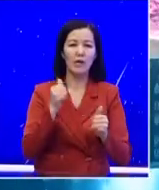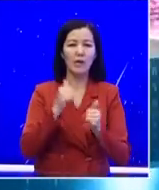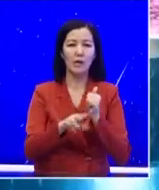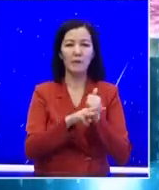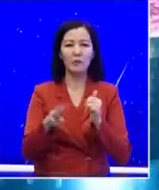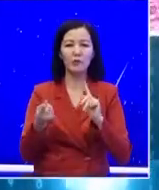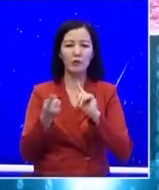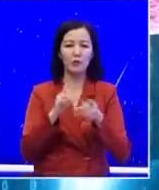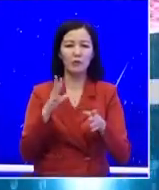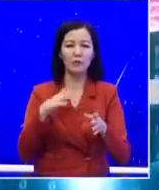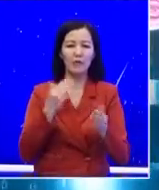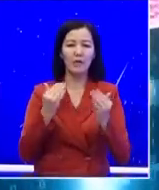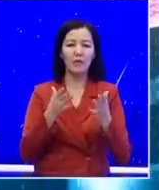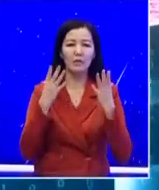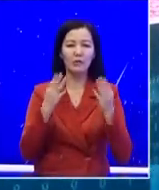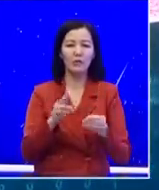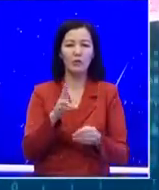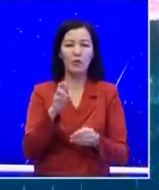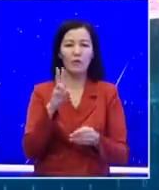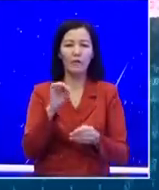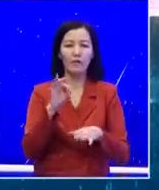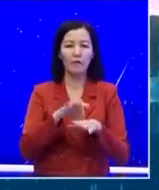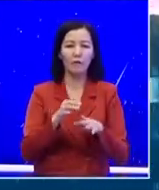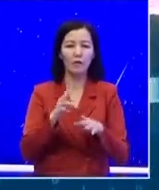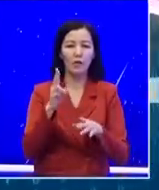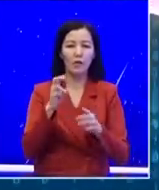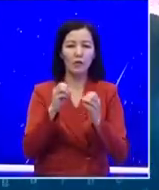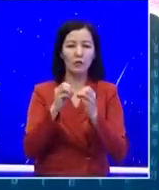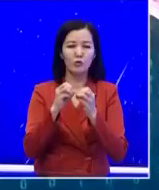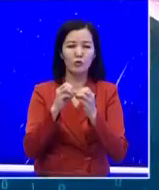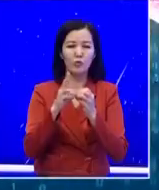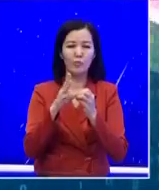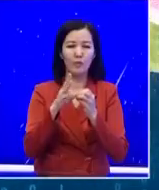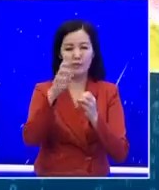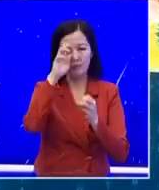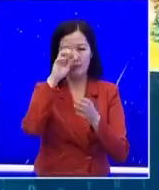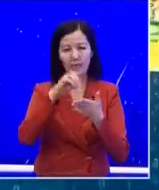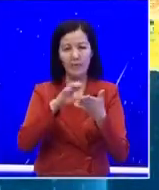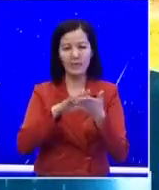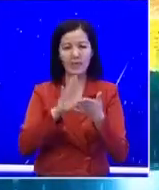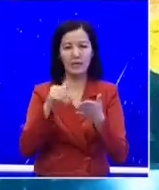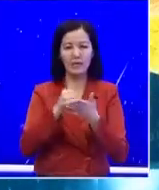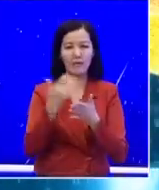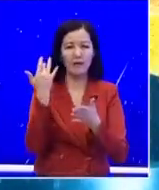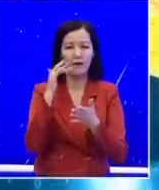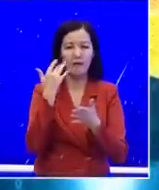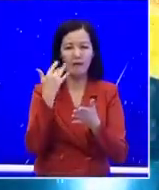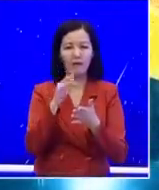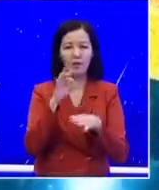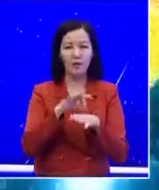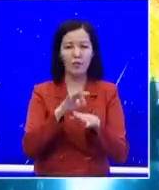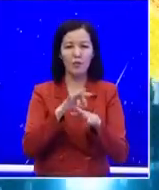мәлімет тіпті минут сайын өзгеріп жатыр. Қазіргіні COVID-19 вирусы 215 елде тіркелген. Негізгісі